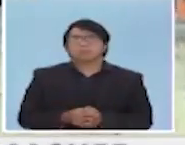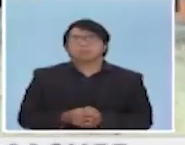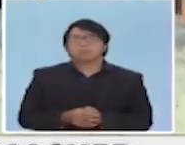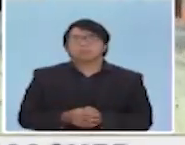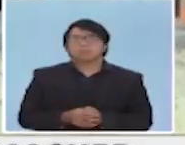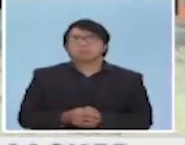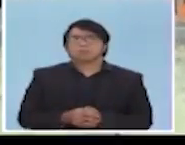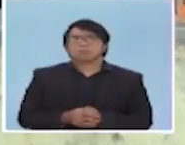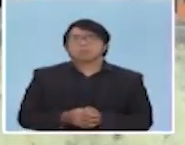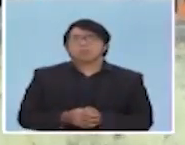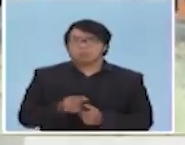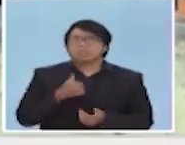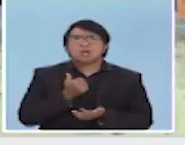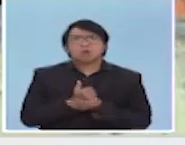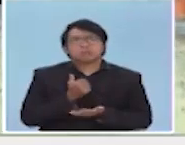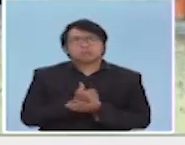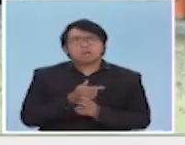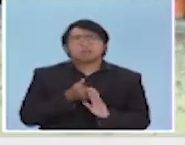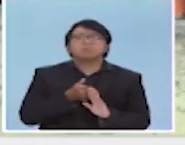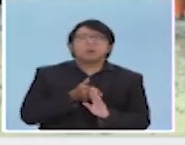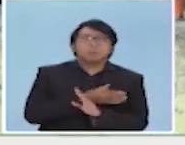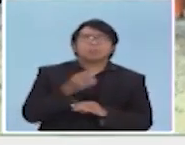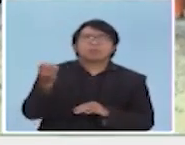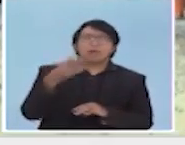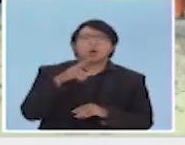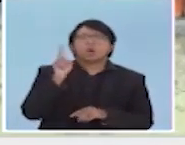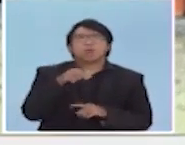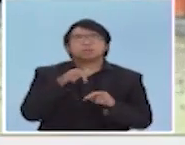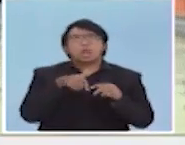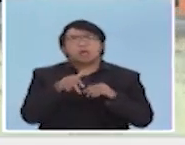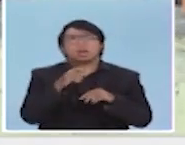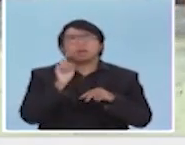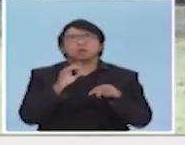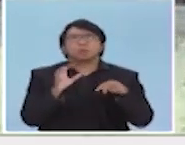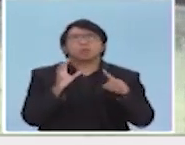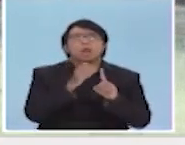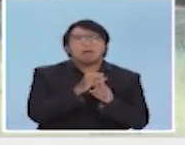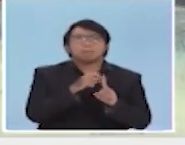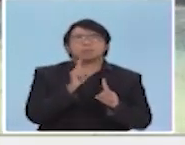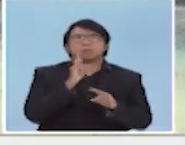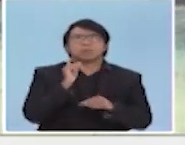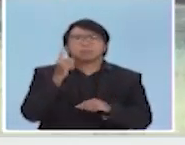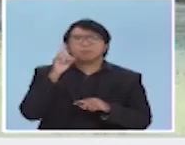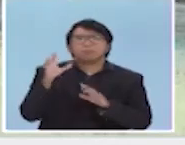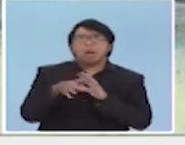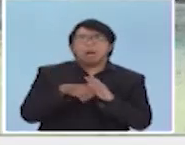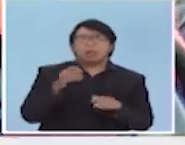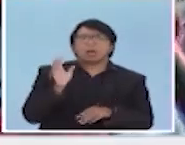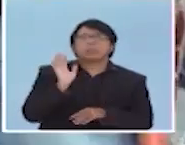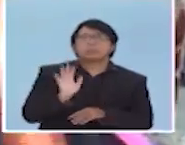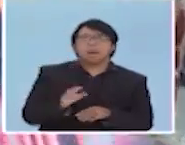tahu dulu, jangan main. Orang jalan mau ditangkap-tangkap aja, mau kayak maling aja. Ini kan bukan maling, nggak pakai